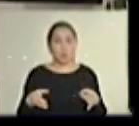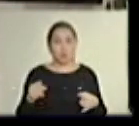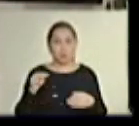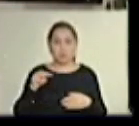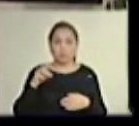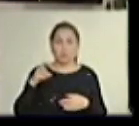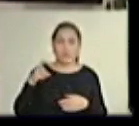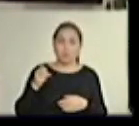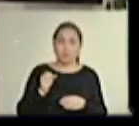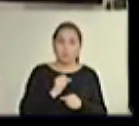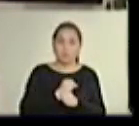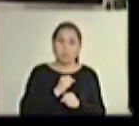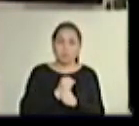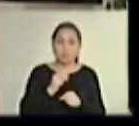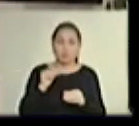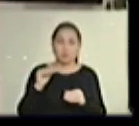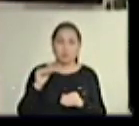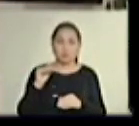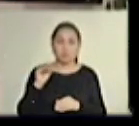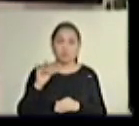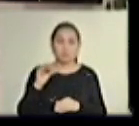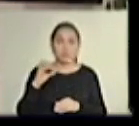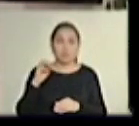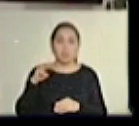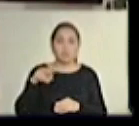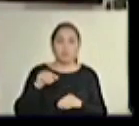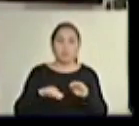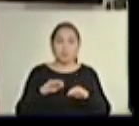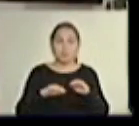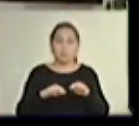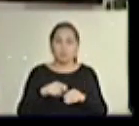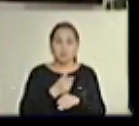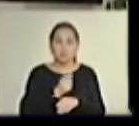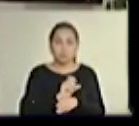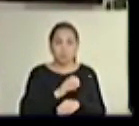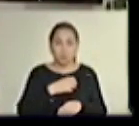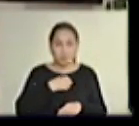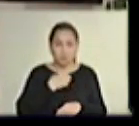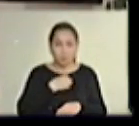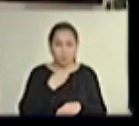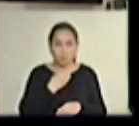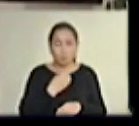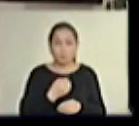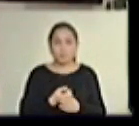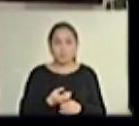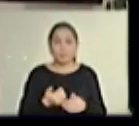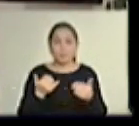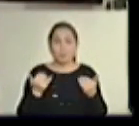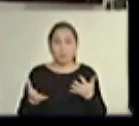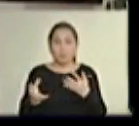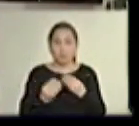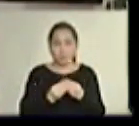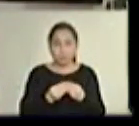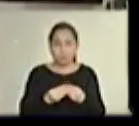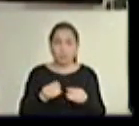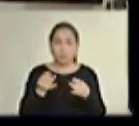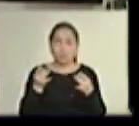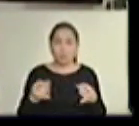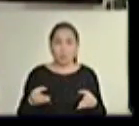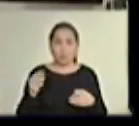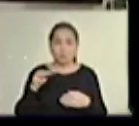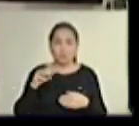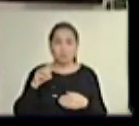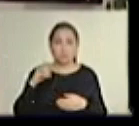mexanizmlarning ishida jismlarning muvozanati ham muhim rol o'ynar ekan. Demak, biz bugun siz bilan oddiy